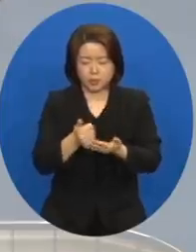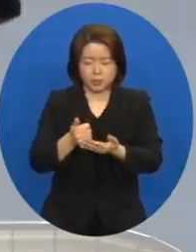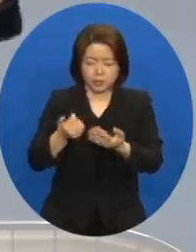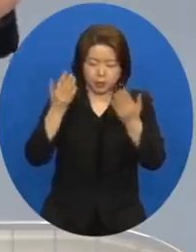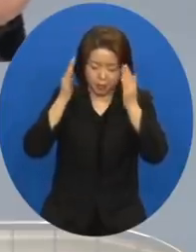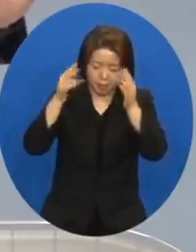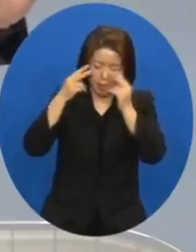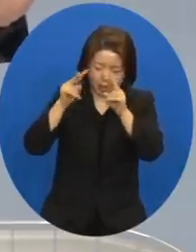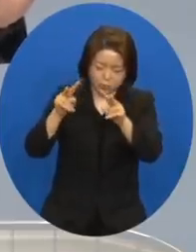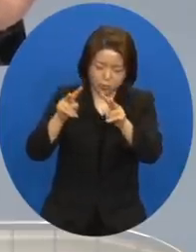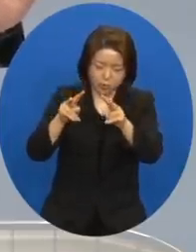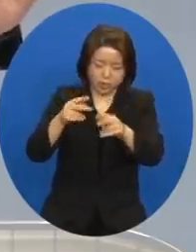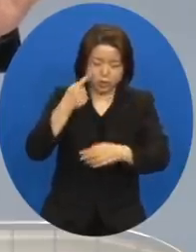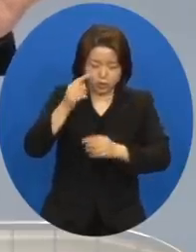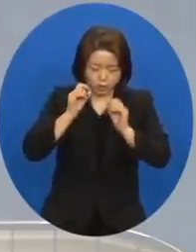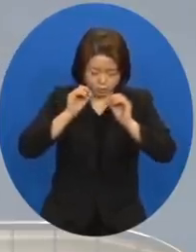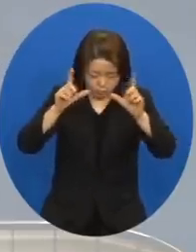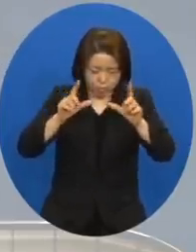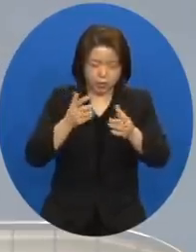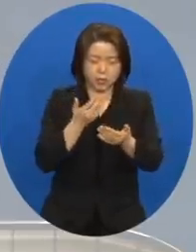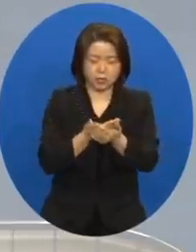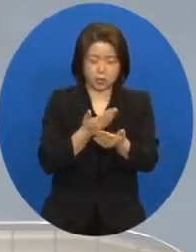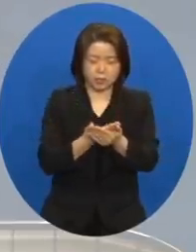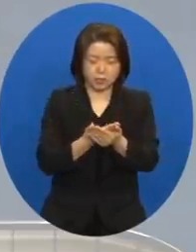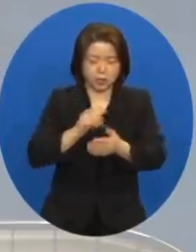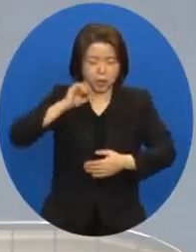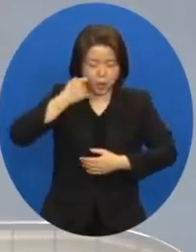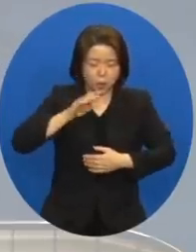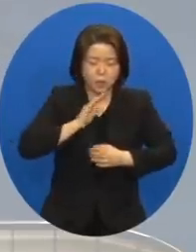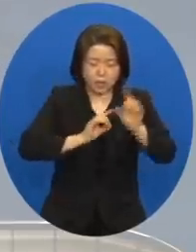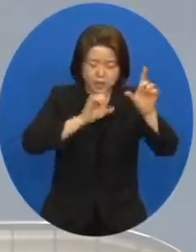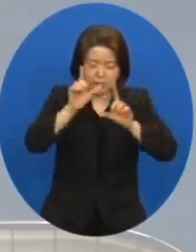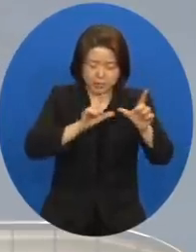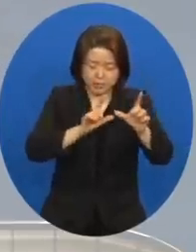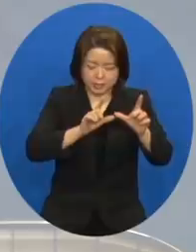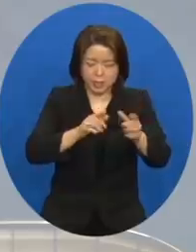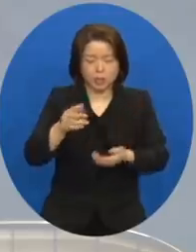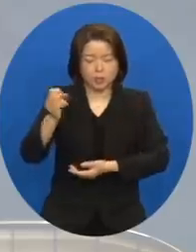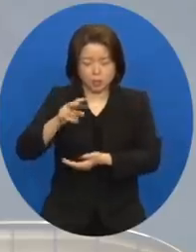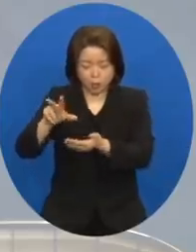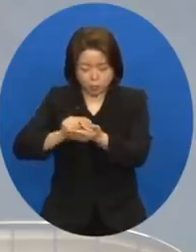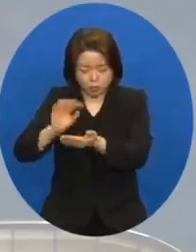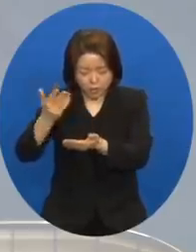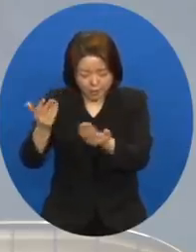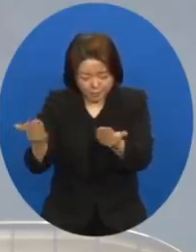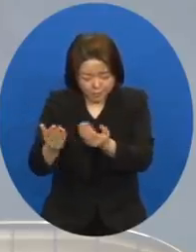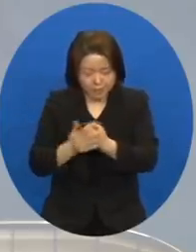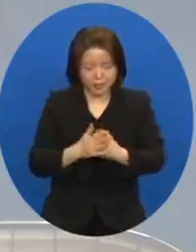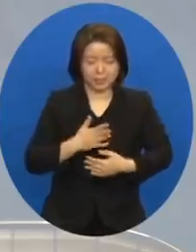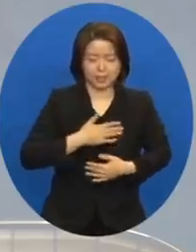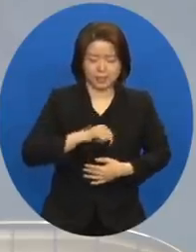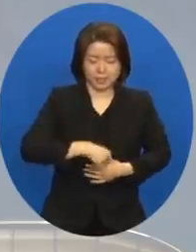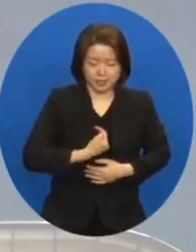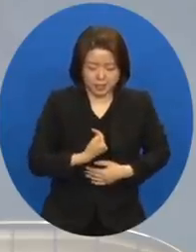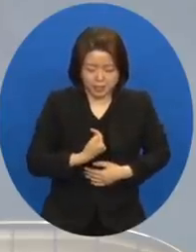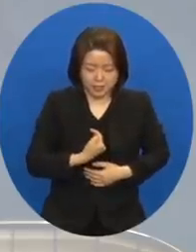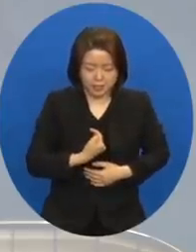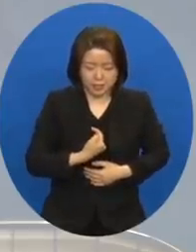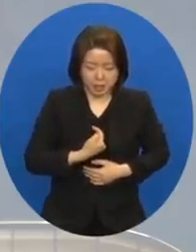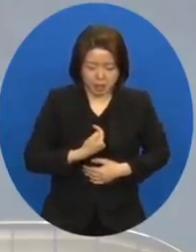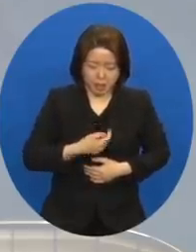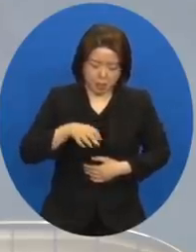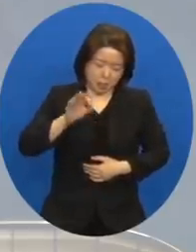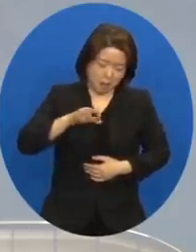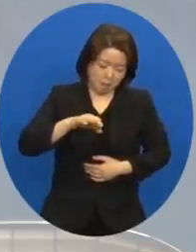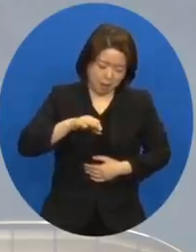더욱 분명히 열어주셔서 어려운 현실 문제가 되는 이 우리 자신의 너무나 보잘것